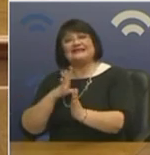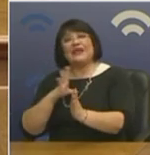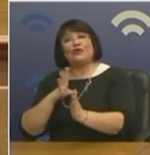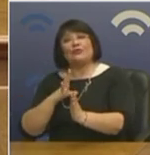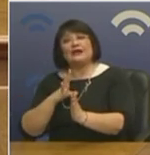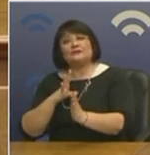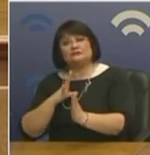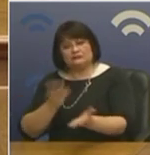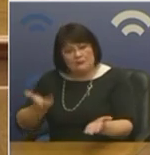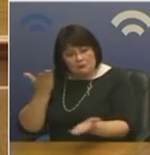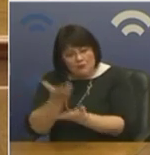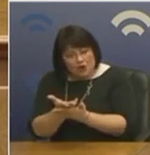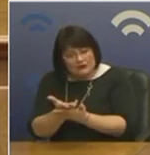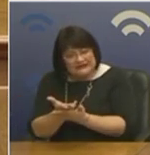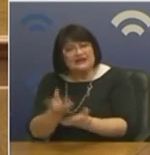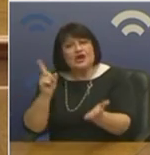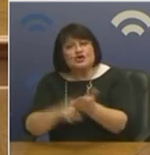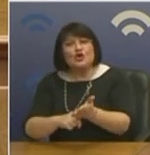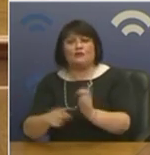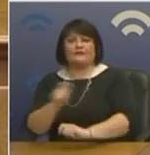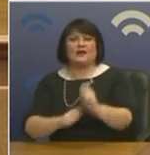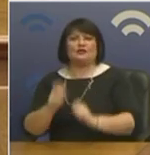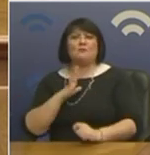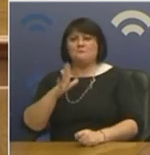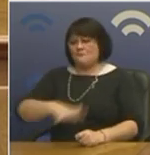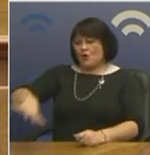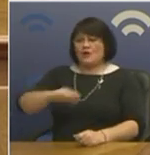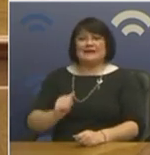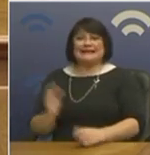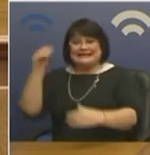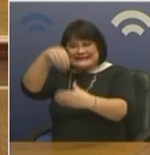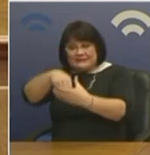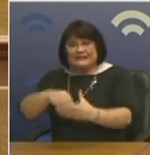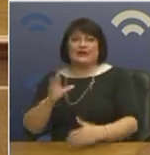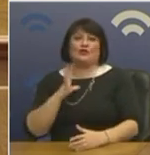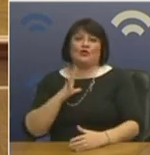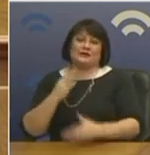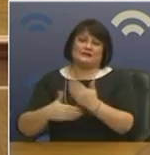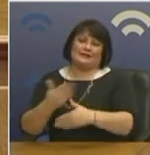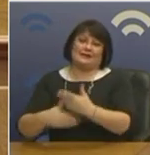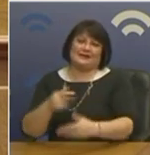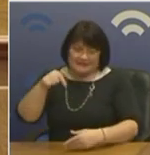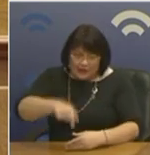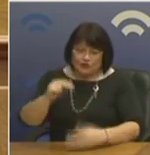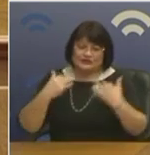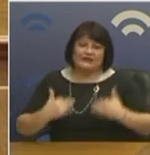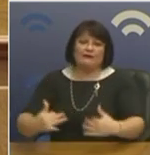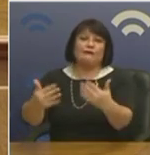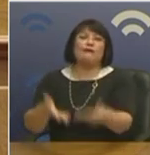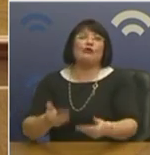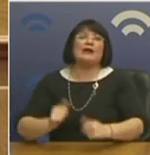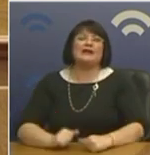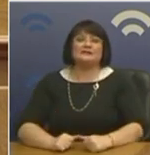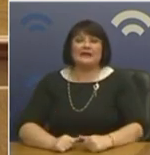εκατομμύρια περισσότεροι από εμάς αυτοί και μπορούν να κάνουν νόμο οι πολίτες. Να η συμμετοχή του πολίτη στη διαδικασία την νομοθετική. Να ο